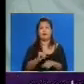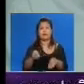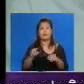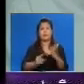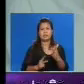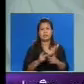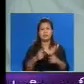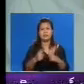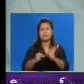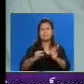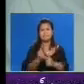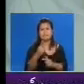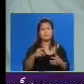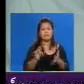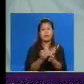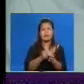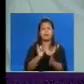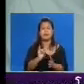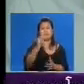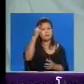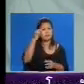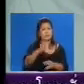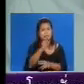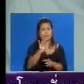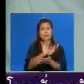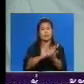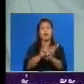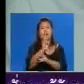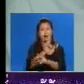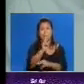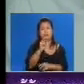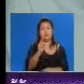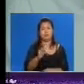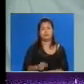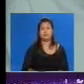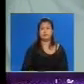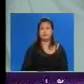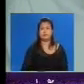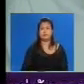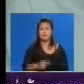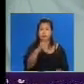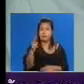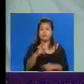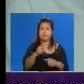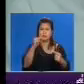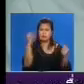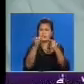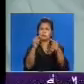ไมเกิดขึง่ายแต่อยางไรกตาร์กัใช้ยาต้ลำติระวังสái contracept in